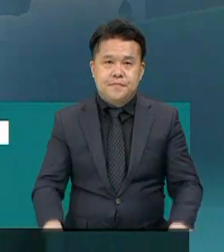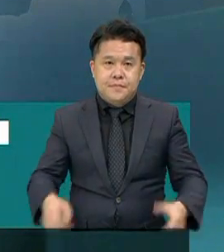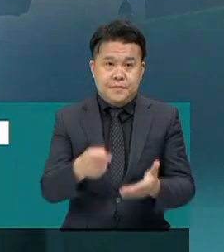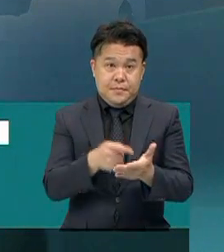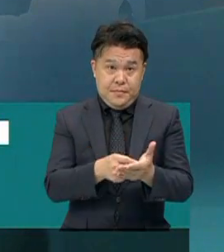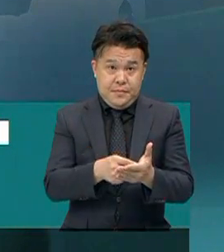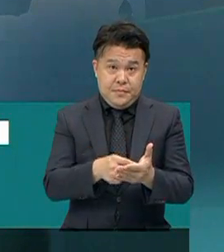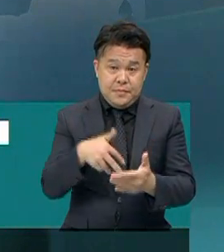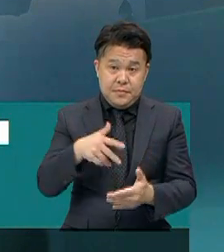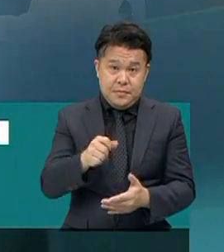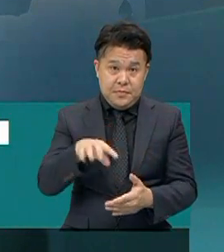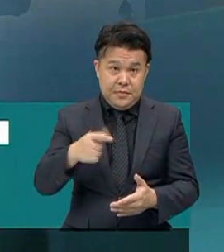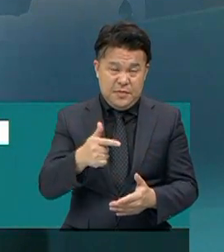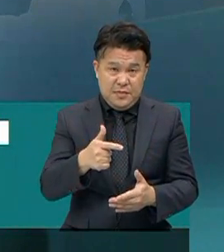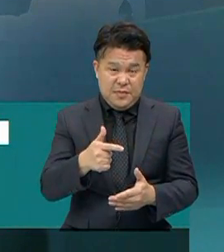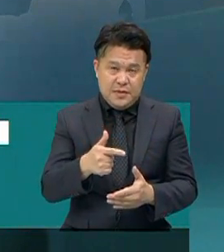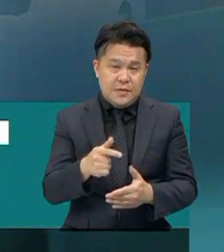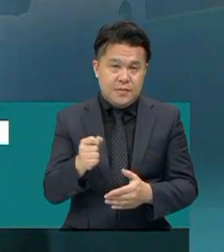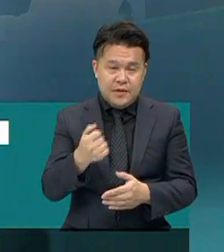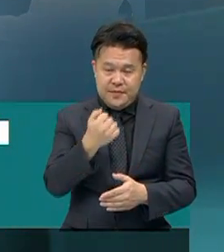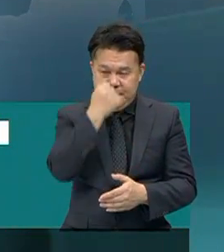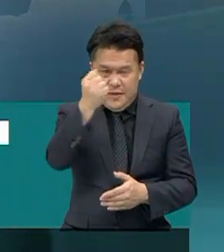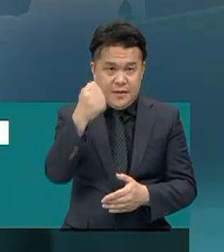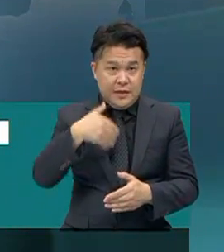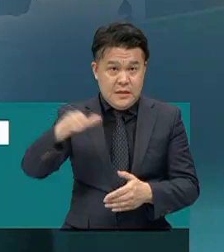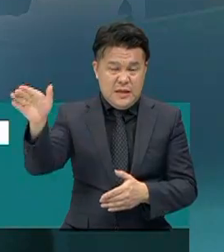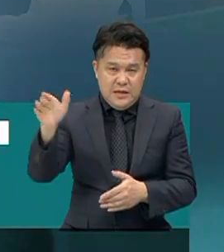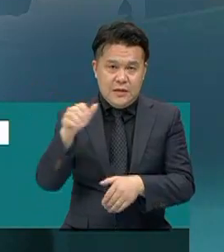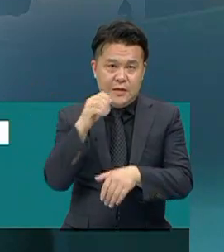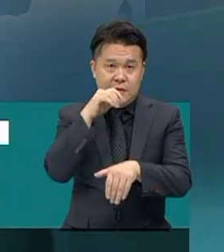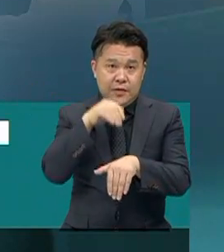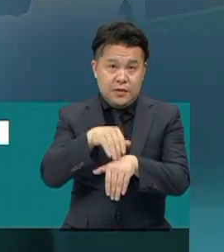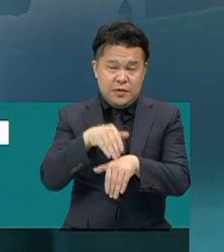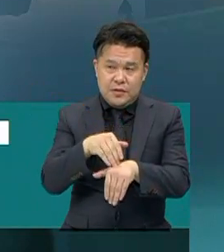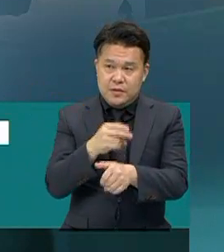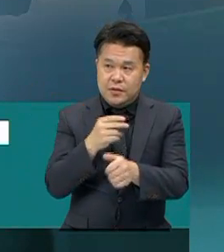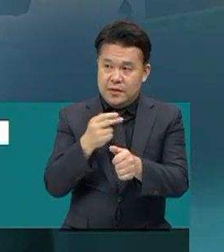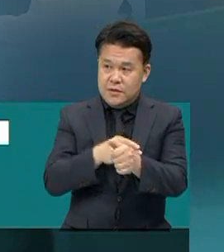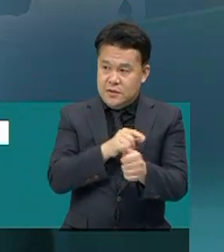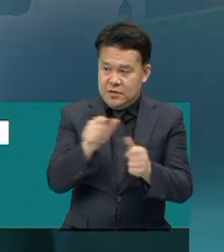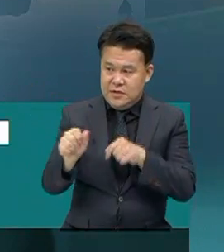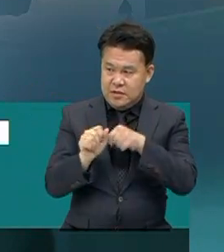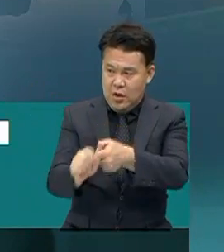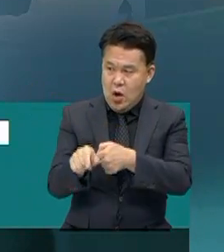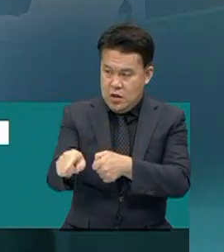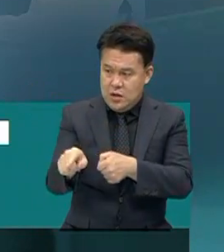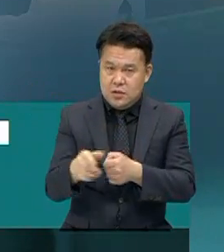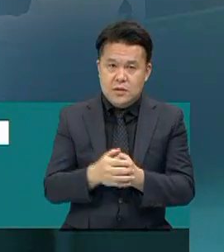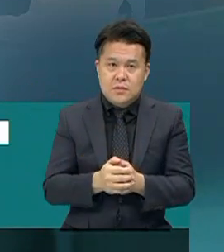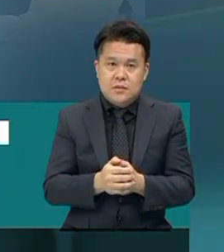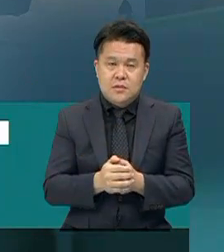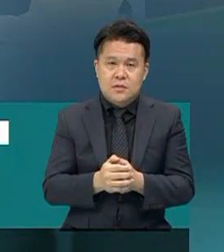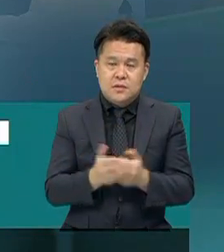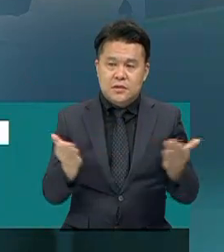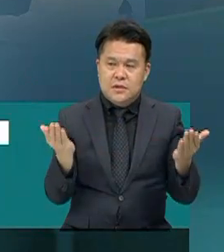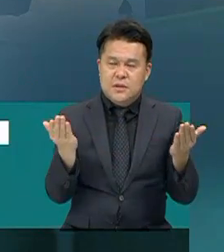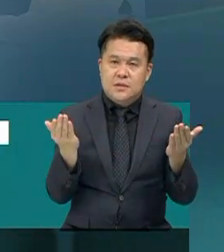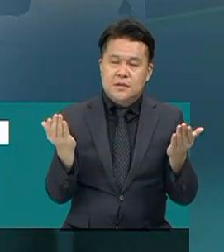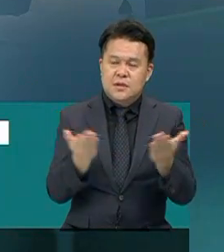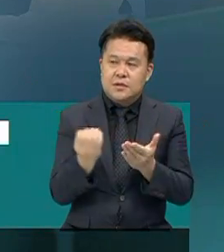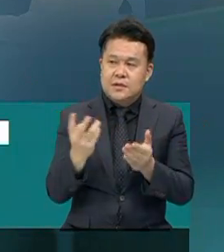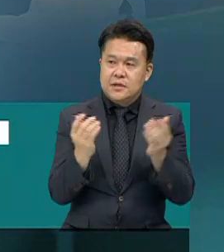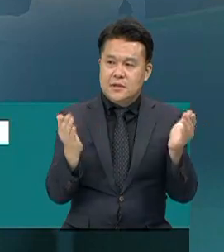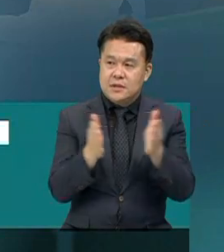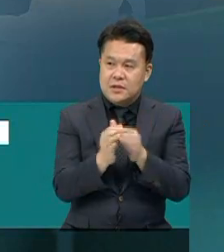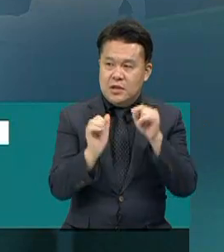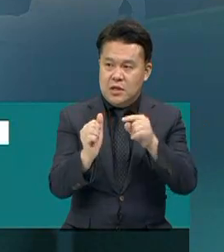정세균 총리가 무단으로 현장을 떠난 정공위 등에게 최대한 제재를 내리겠다고 경고했습니다. 정부는 업무 개시 명령을 거부할